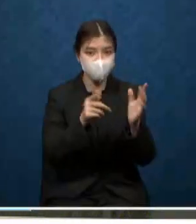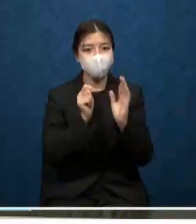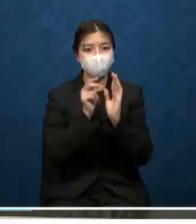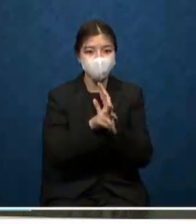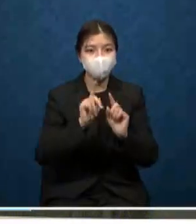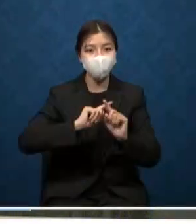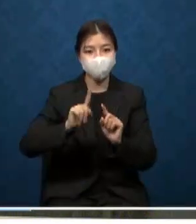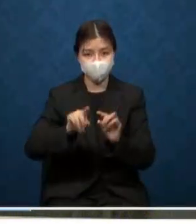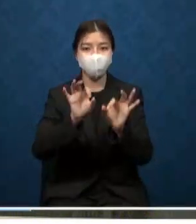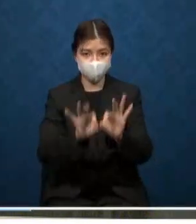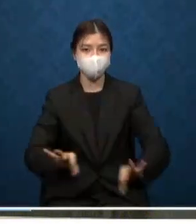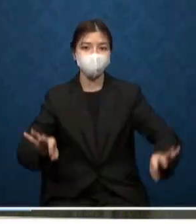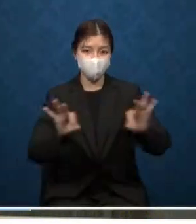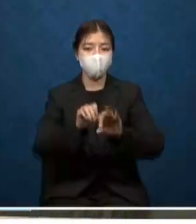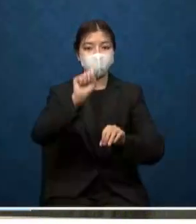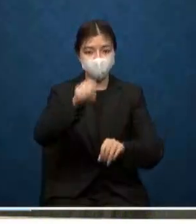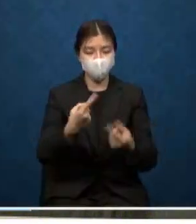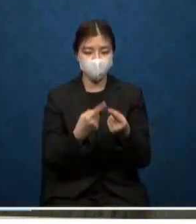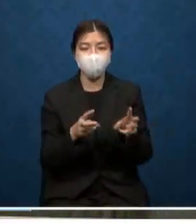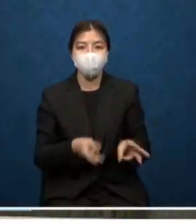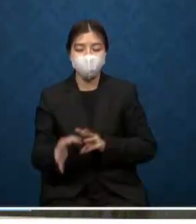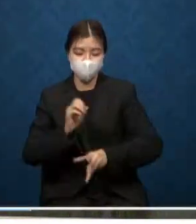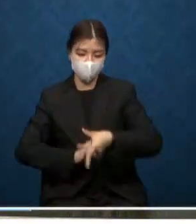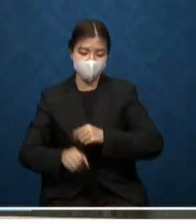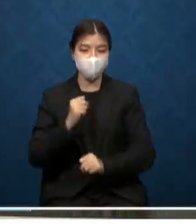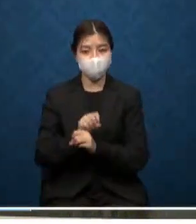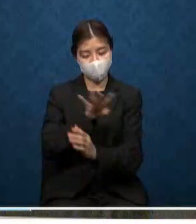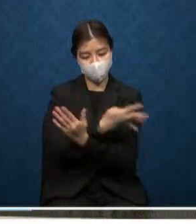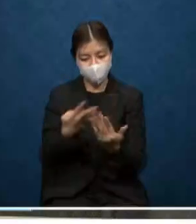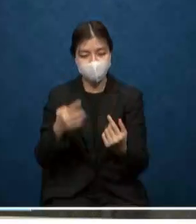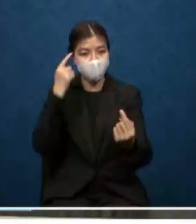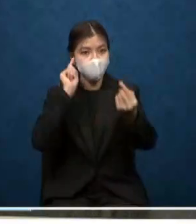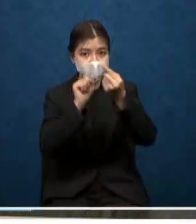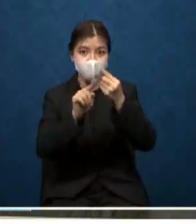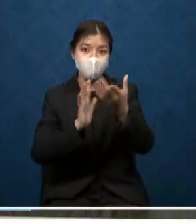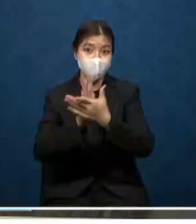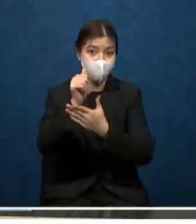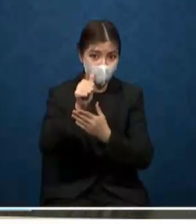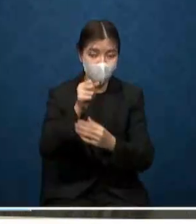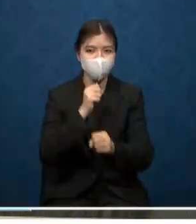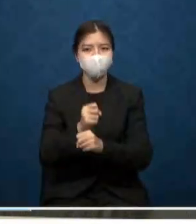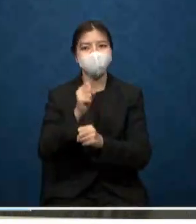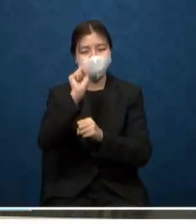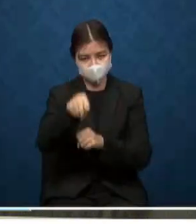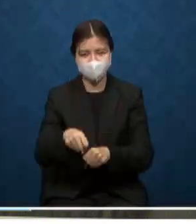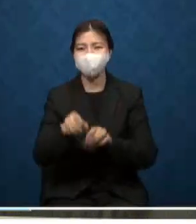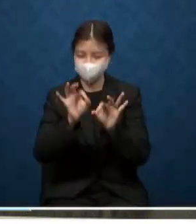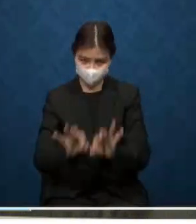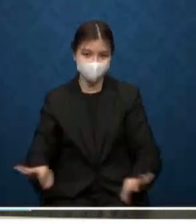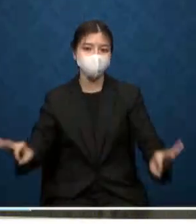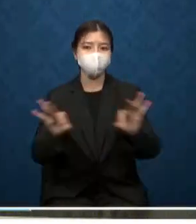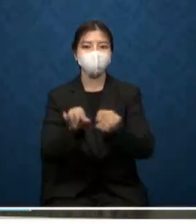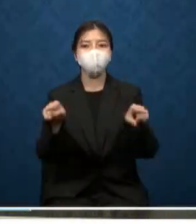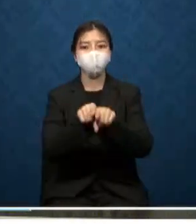และก็มีความสำคัญแต่การลงมือปฏิบัติเพื่อให้เป้าหมายและสิ่งที่เราคุยกันเกิดผลก็มีความสำคัญไม่ยิ่งหย่อน